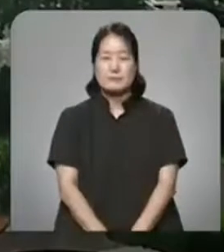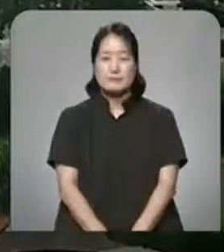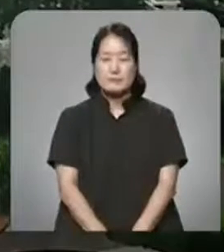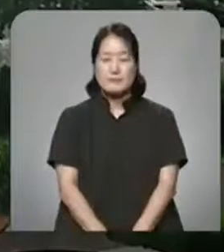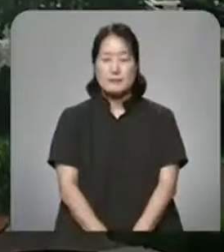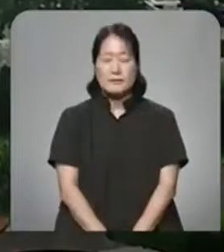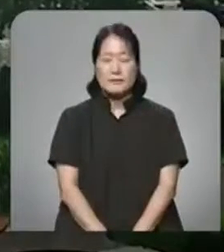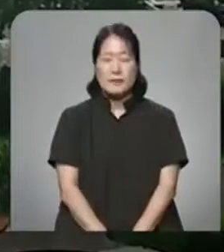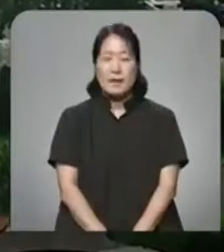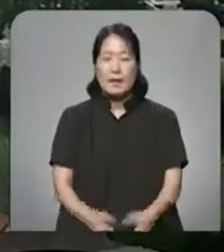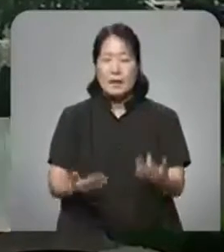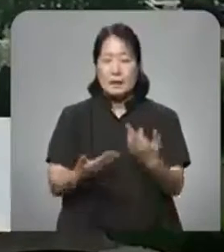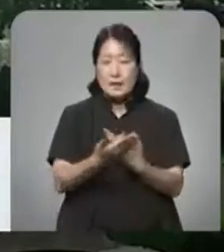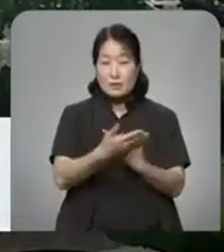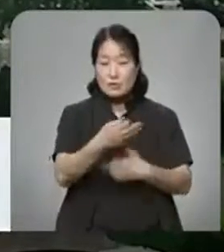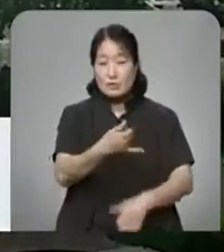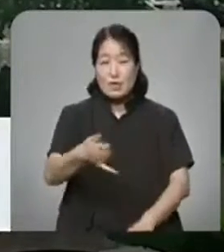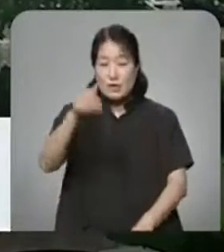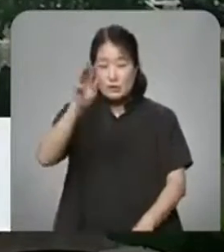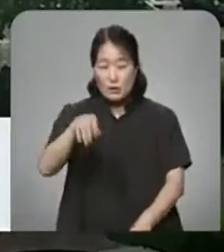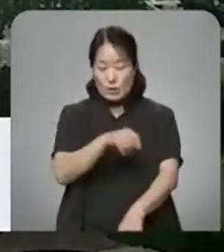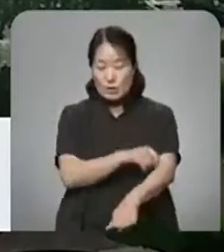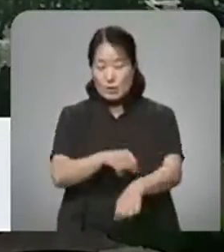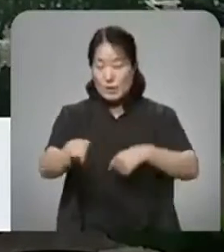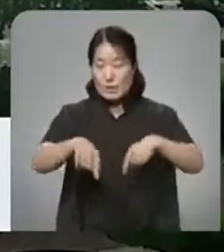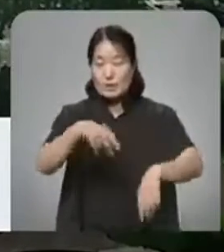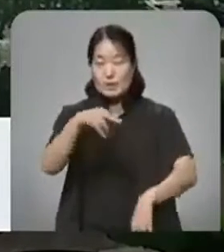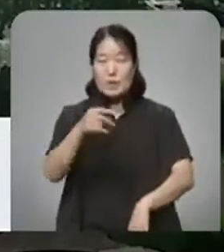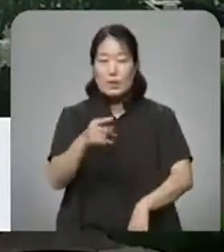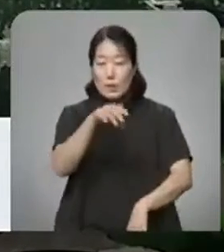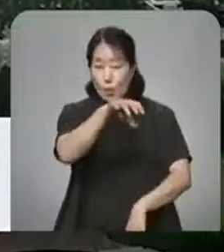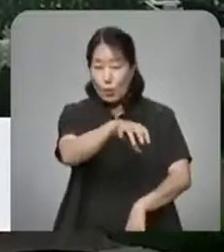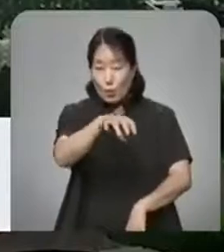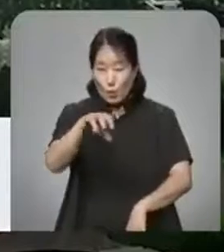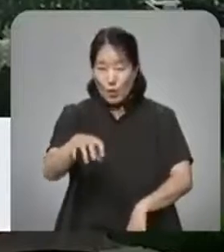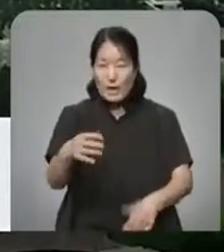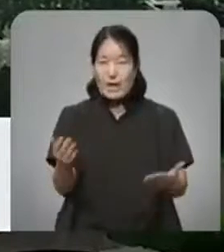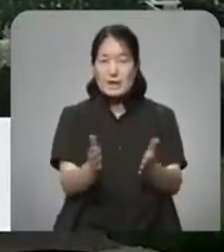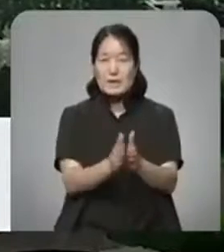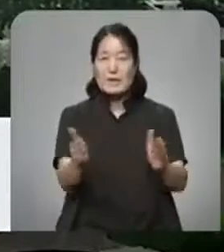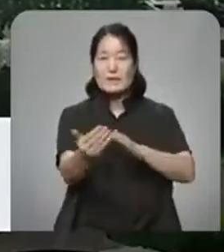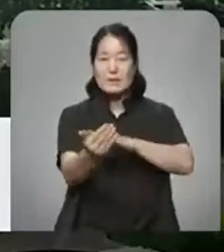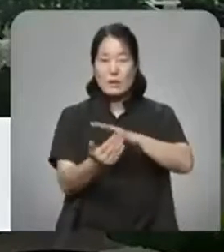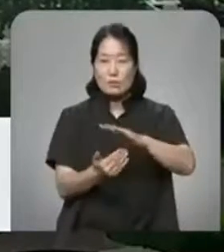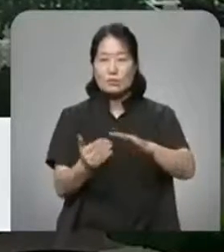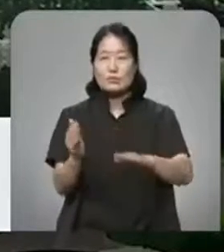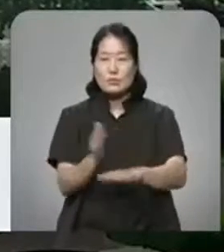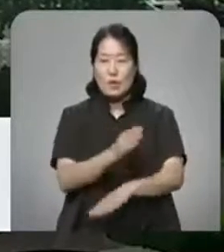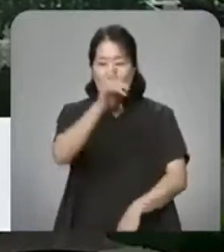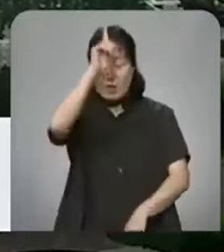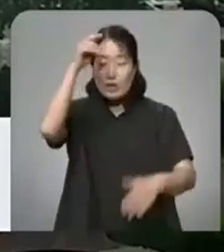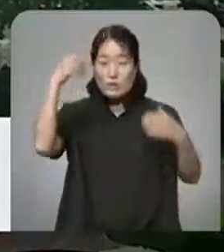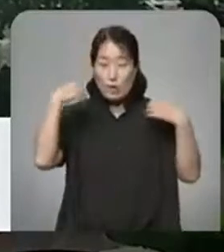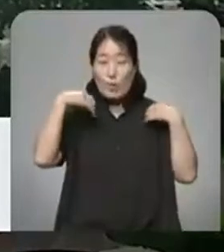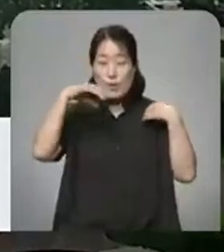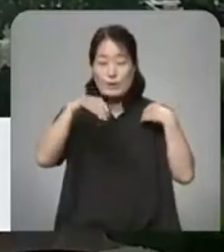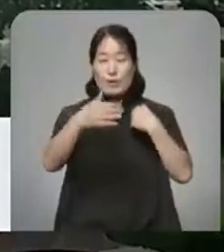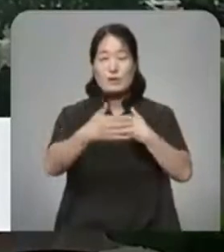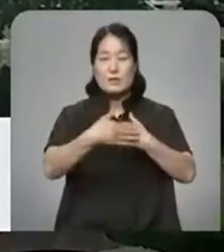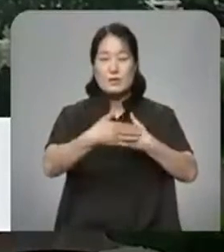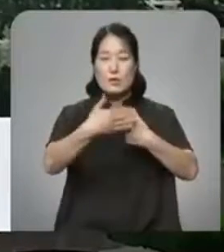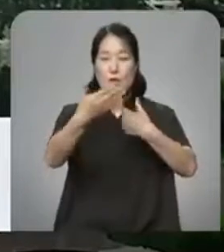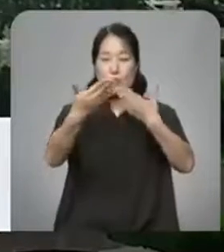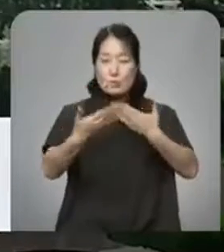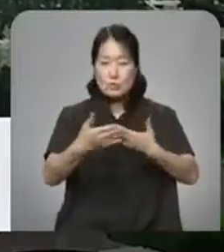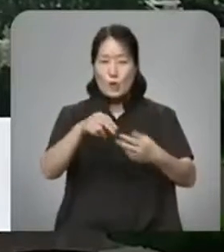제주와 3종 같은 특별 자치단체는 당초 출범 출범 초기부터 정보차원에서 지원 위원회 가 만들어져 업무를